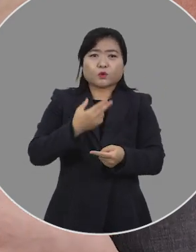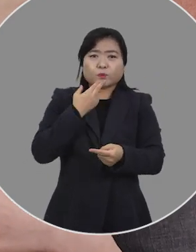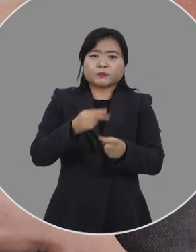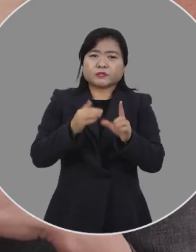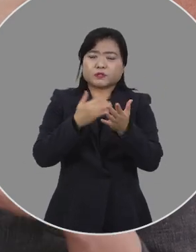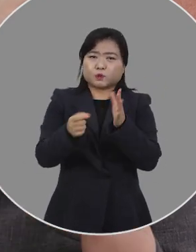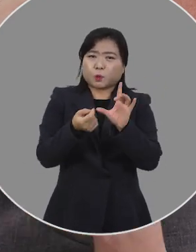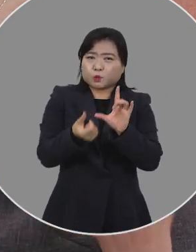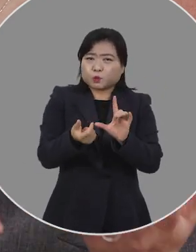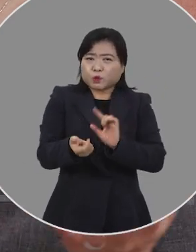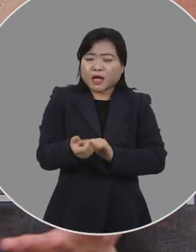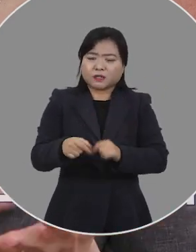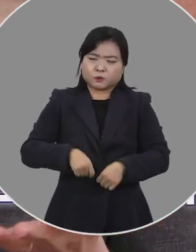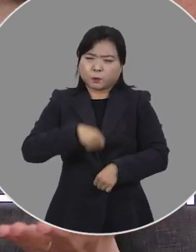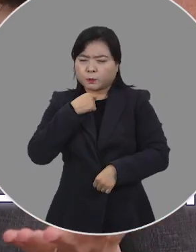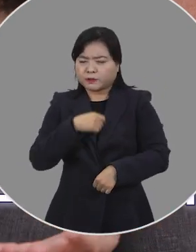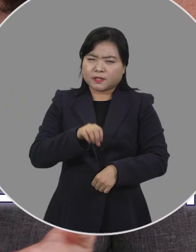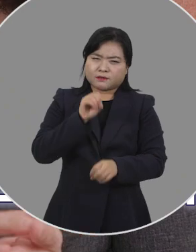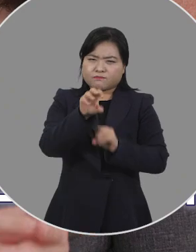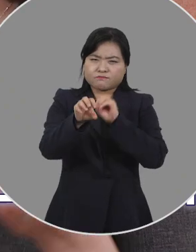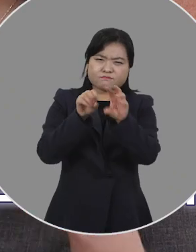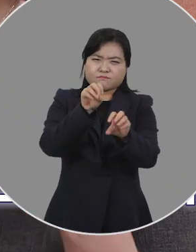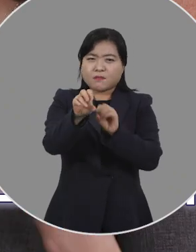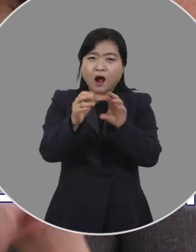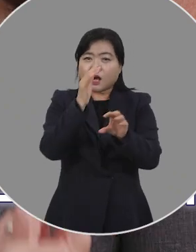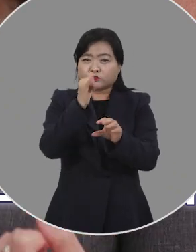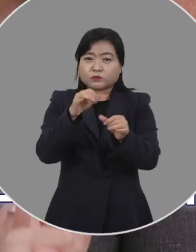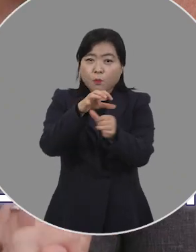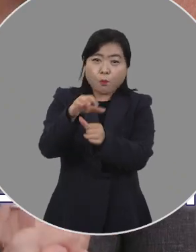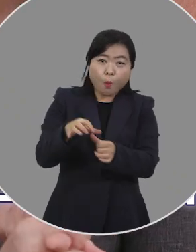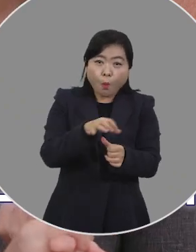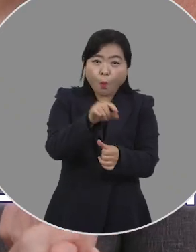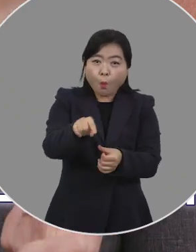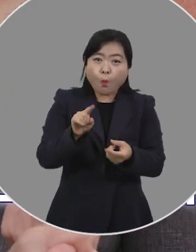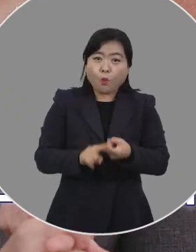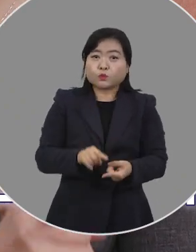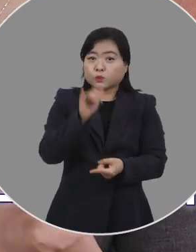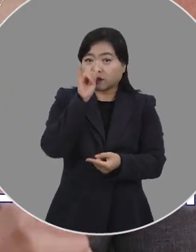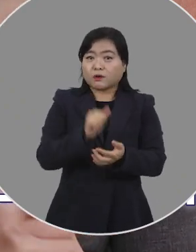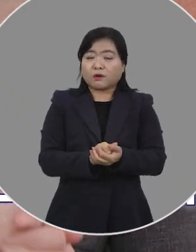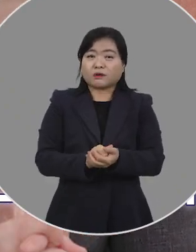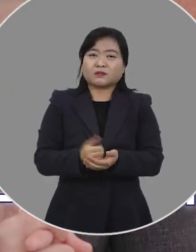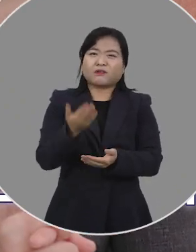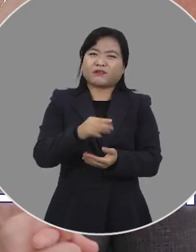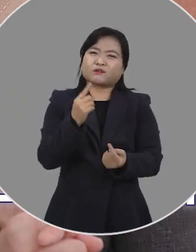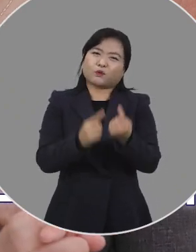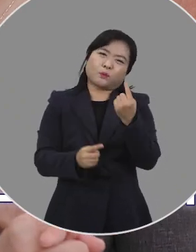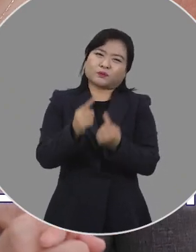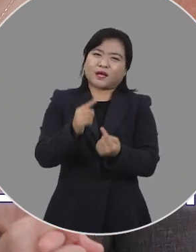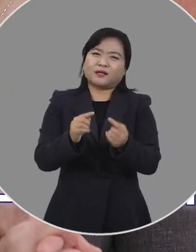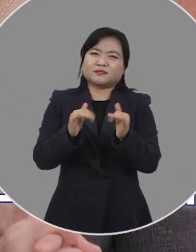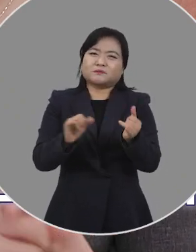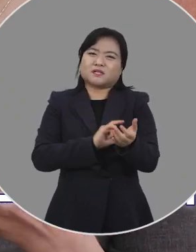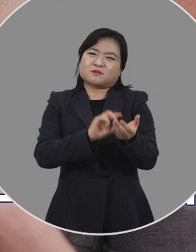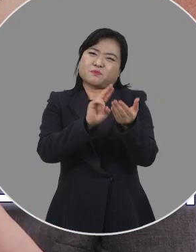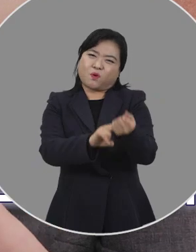목소리를 솔직하게 낼 수 있는 그런 보호장치로 기능할 수 있는 점도 분명히 있거든요. 그런데 그거보다는 사실은 사람들이 이